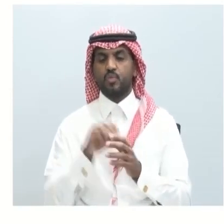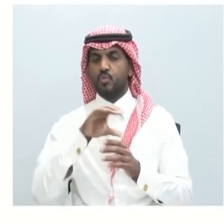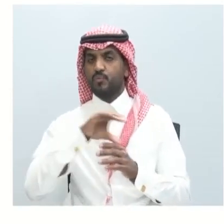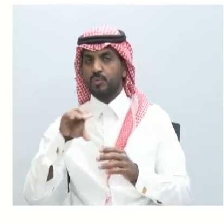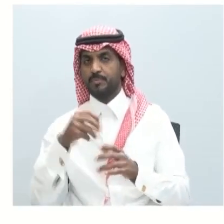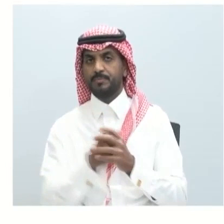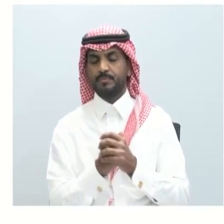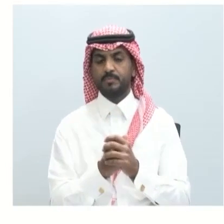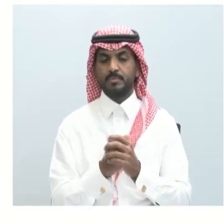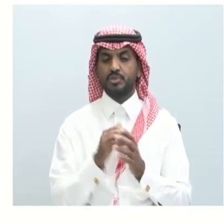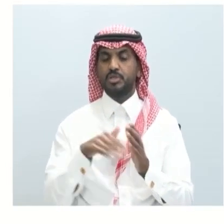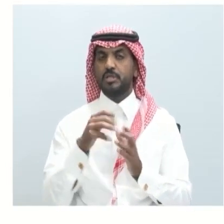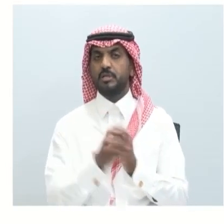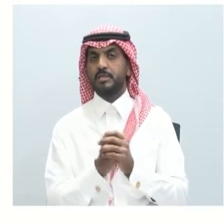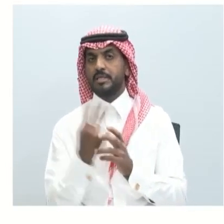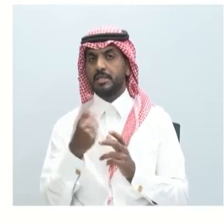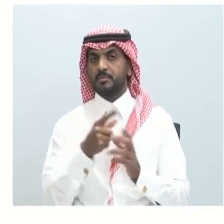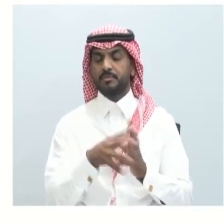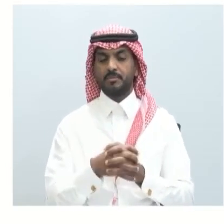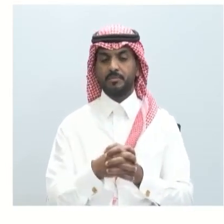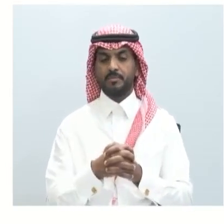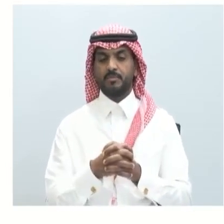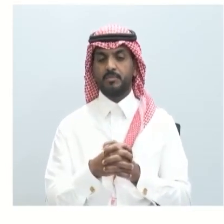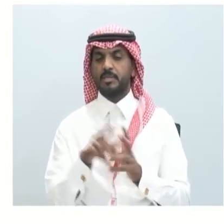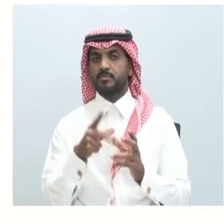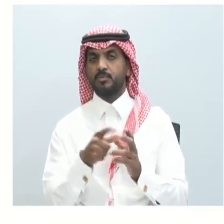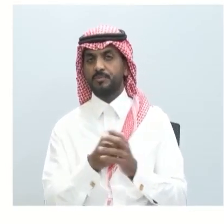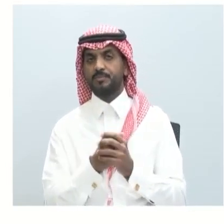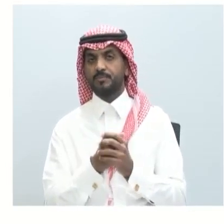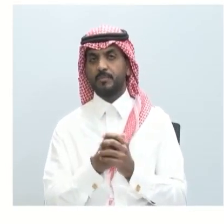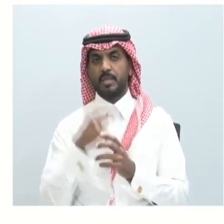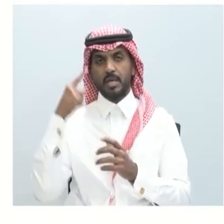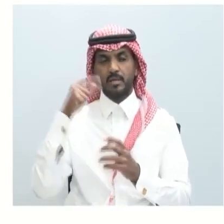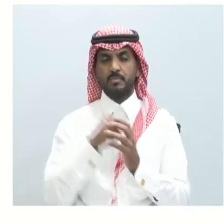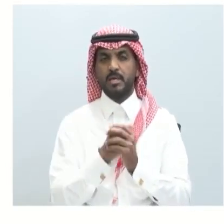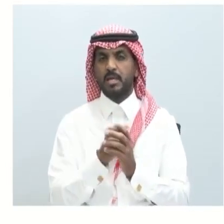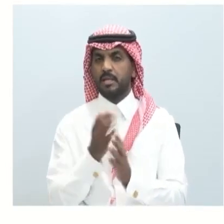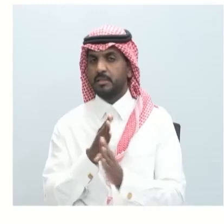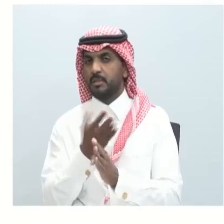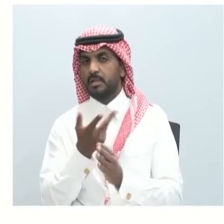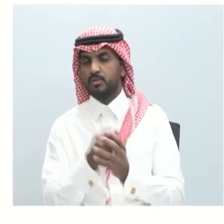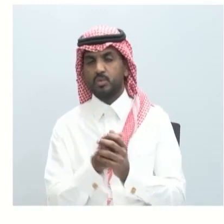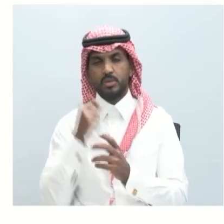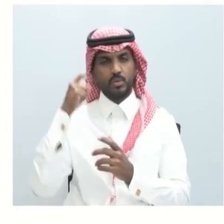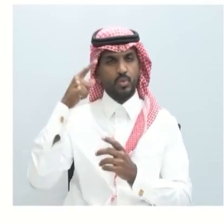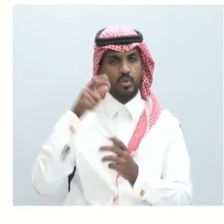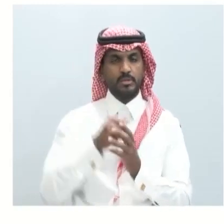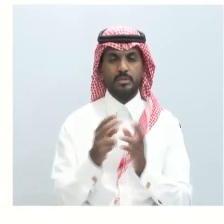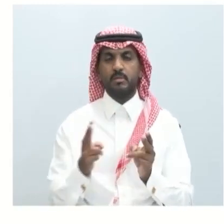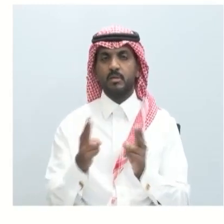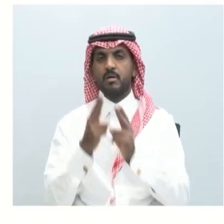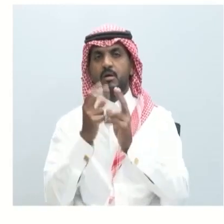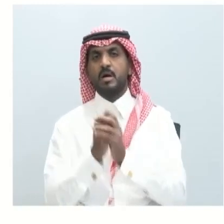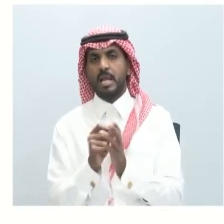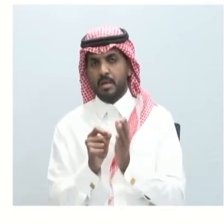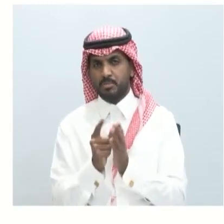اخذنا الجين الاول تي كابيتال ثم الجين الثاني تي سمول وبدانا نتخيل ما هي الاحتمالات ما هي التوقعات عند التقاء هذه